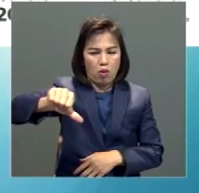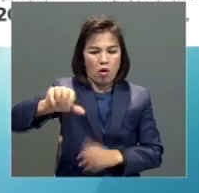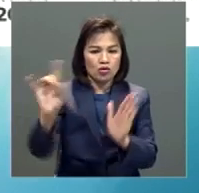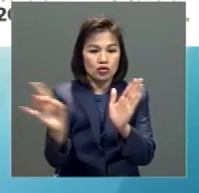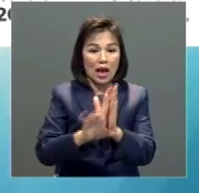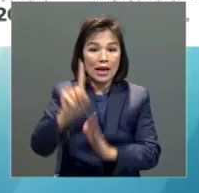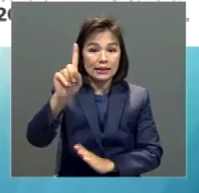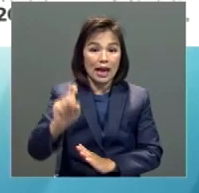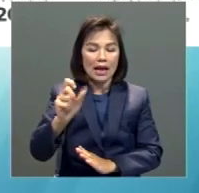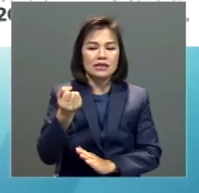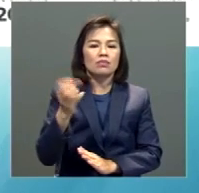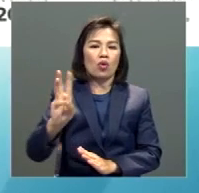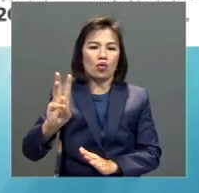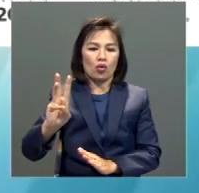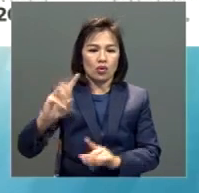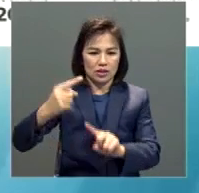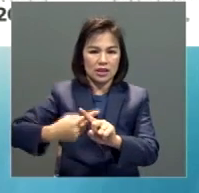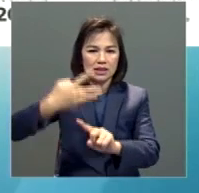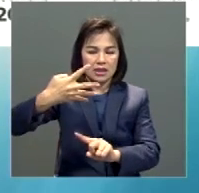เมษายนนี้ผู้ป่วยก็มีอาการแย่ลงและก็เสียชีวิตในวันที่16